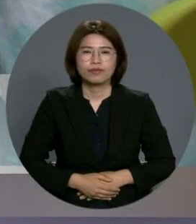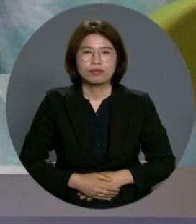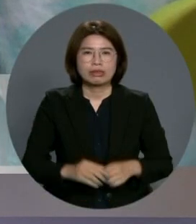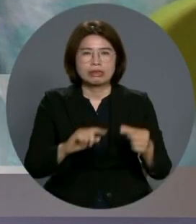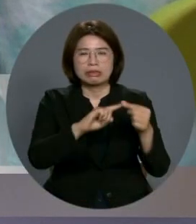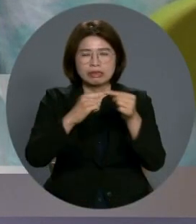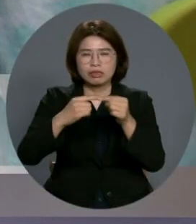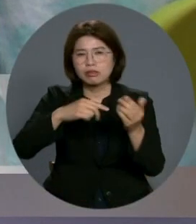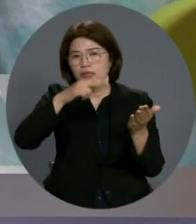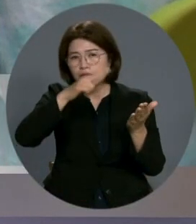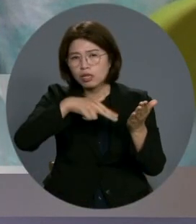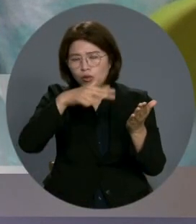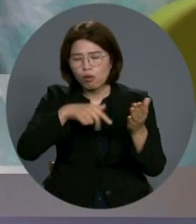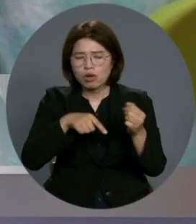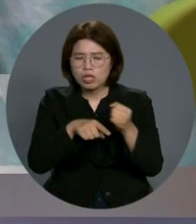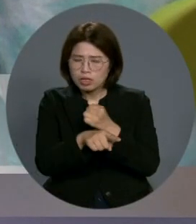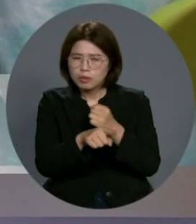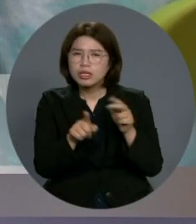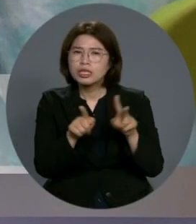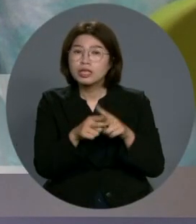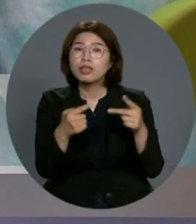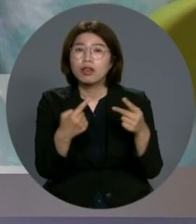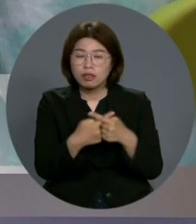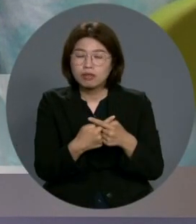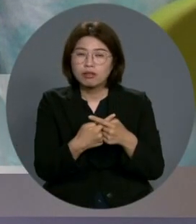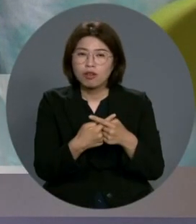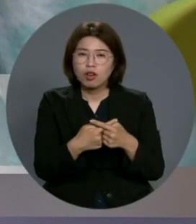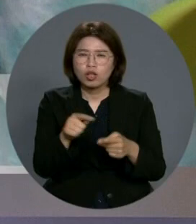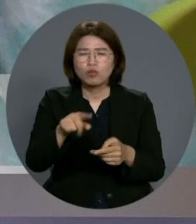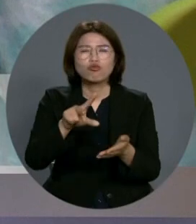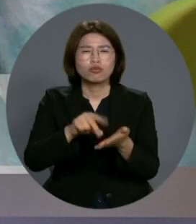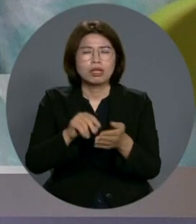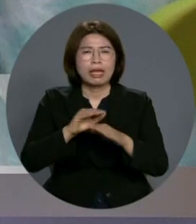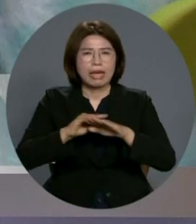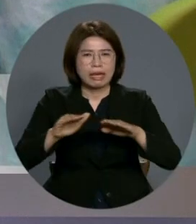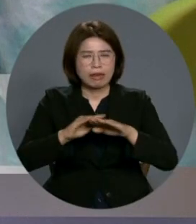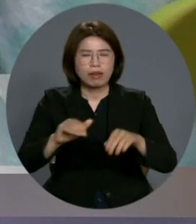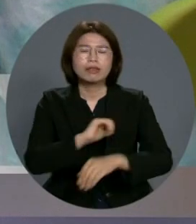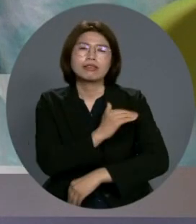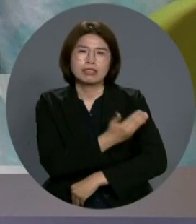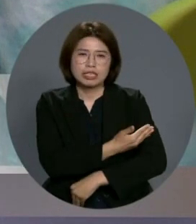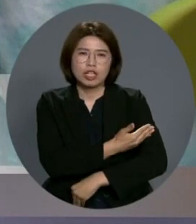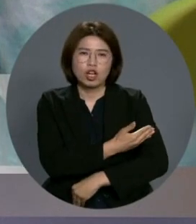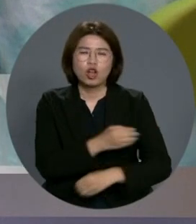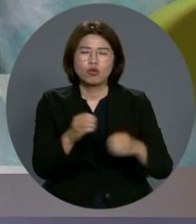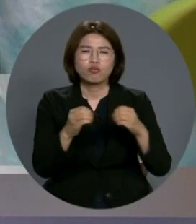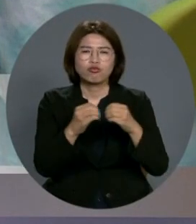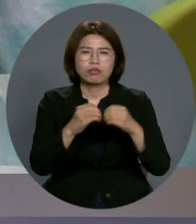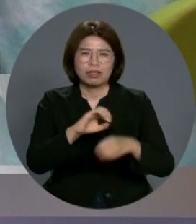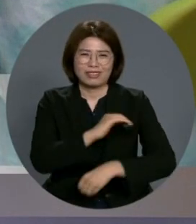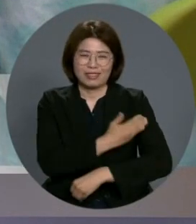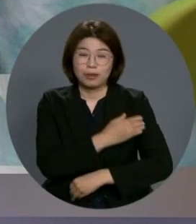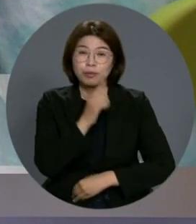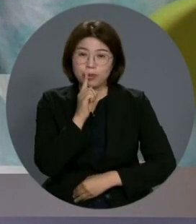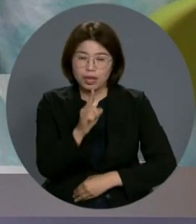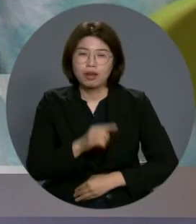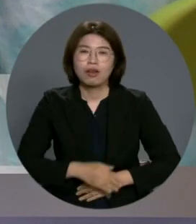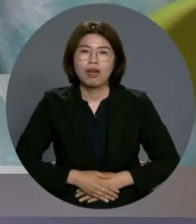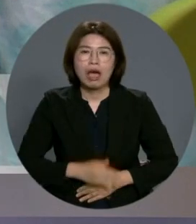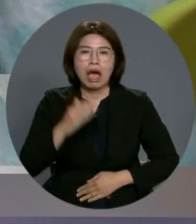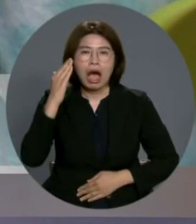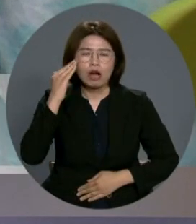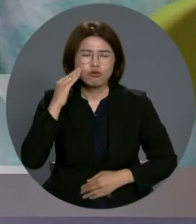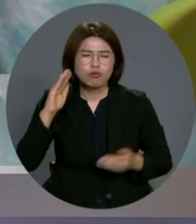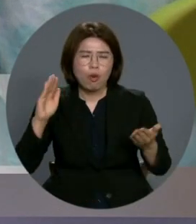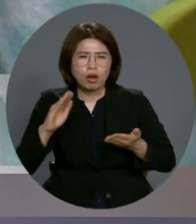글을 읽고 의미를 이해하는 것, 이를 통해서 문제를 해결하는 능력을 문해력이라고 하는데요. 우리나라